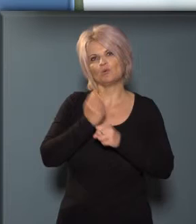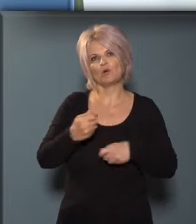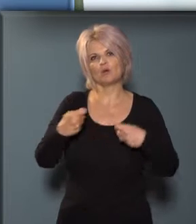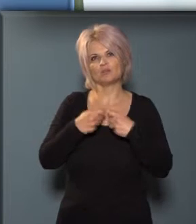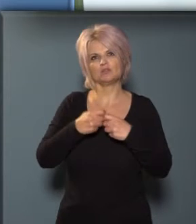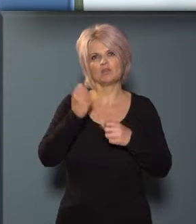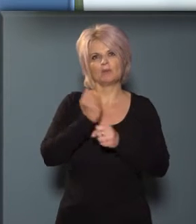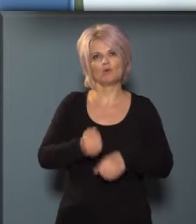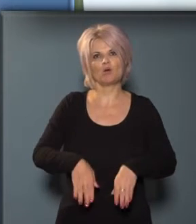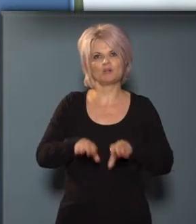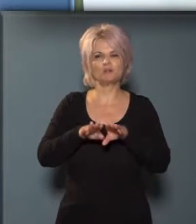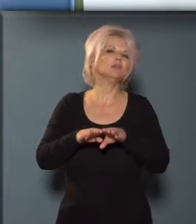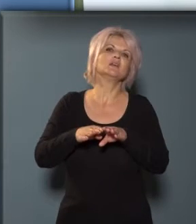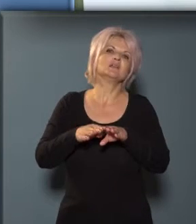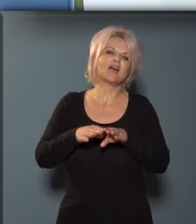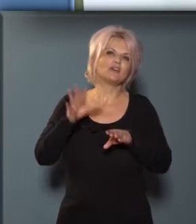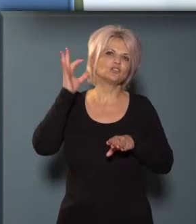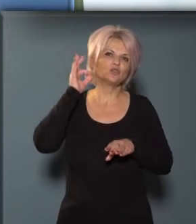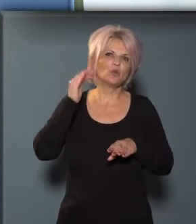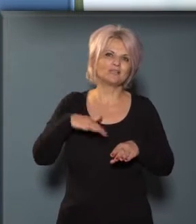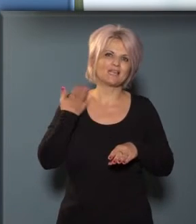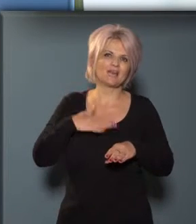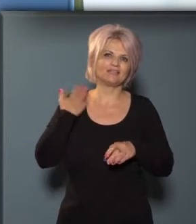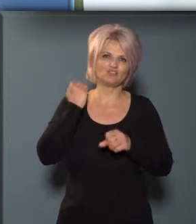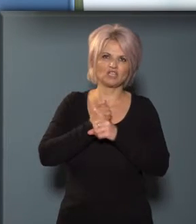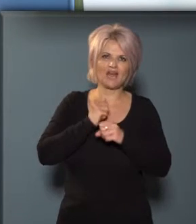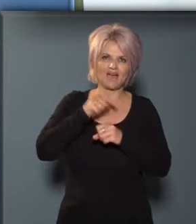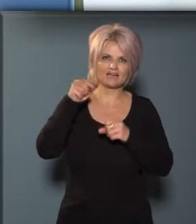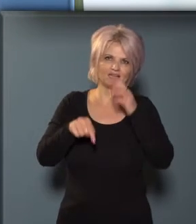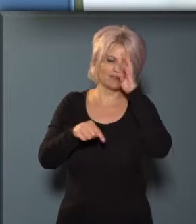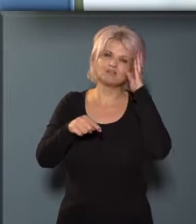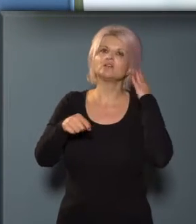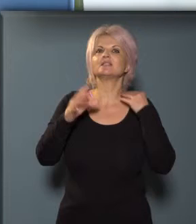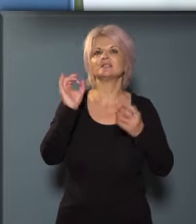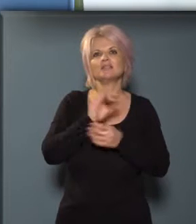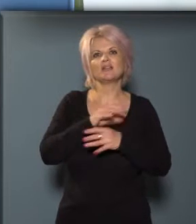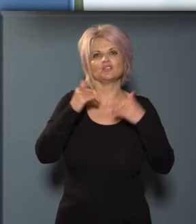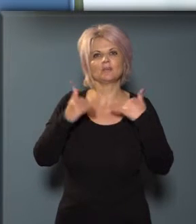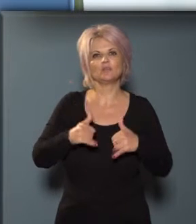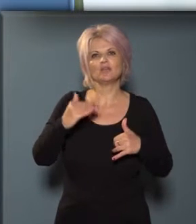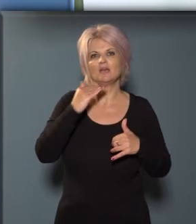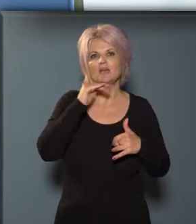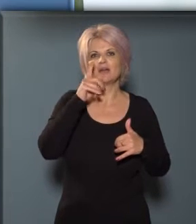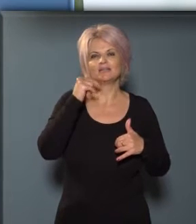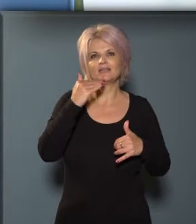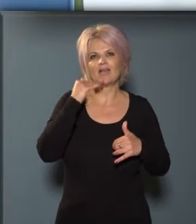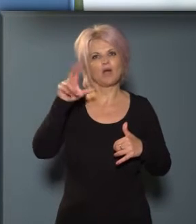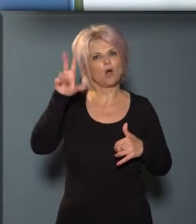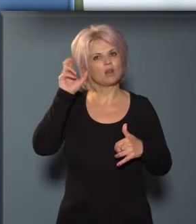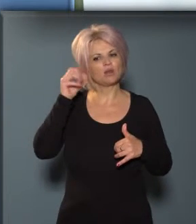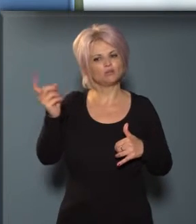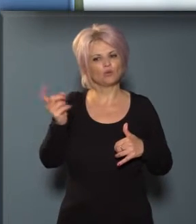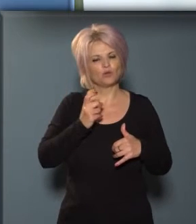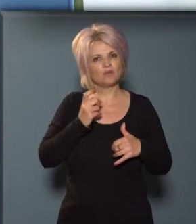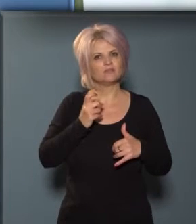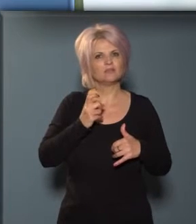kolléganők, szeretnek itt lenni, szeretik ezt csinálni, és hát az az egy szerencsénk most is például, hogy az ELTE-ről vannak hallgatóink, a mi